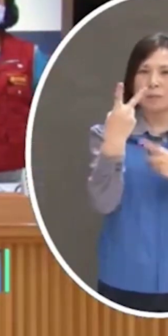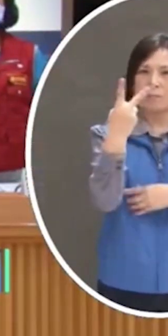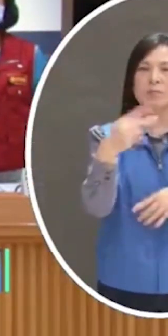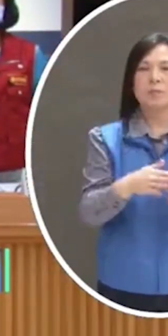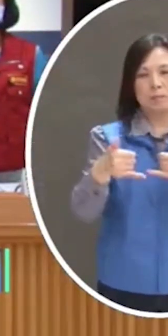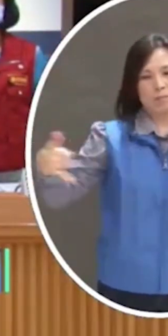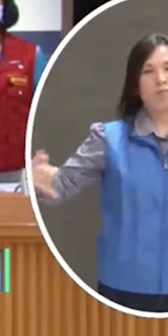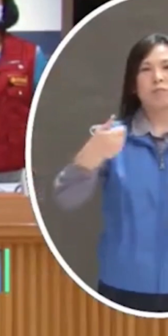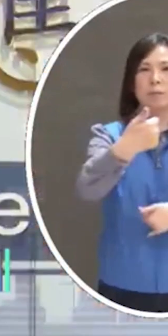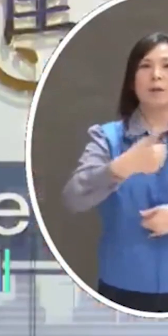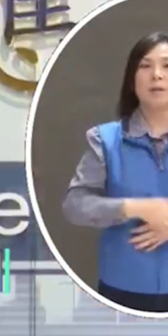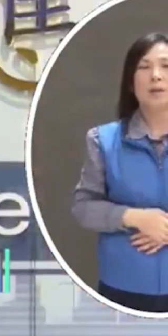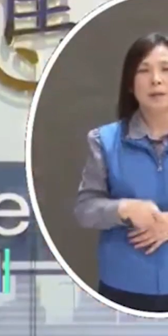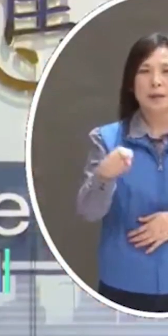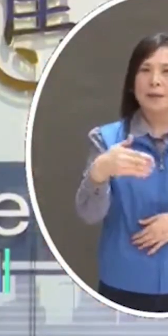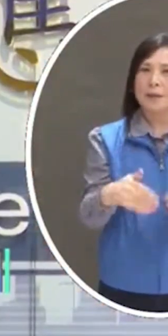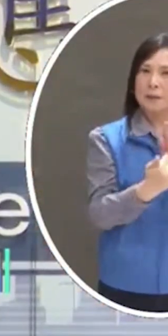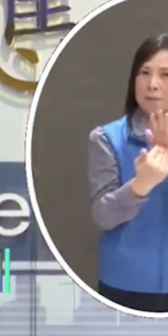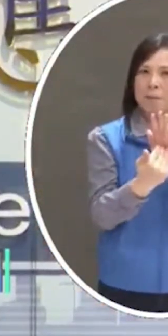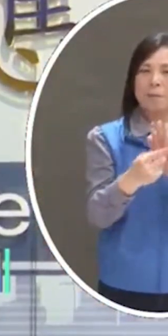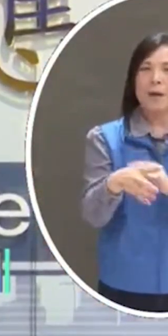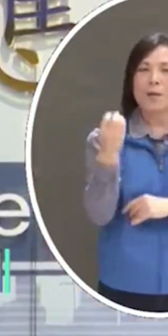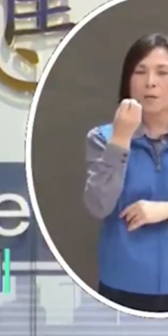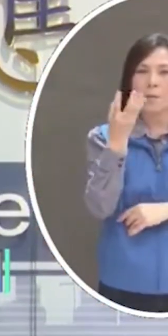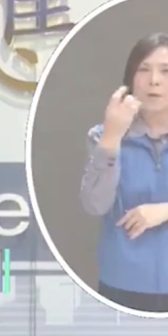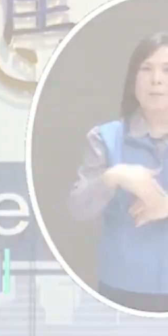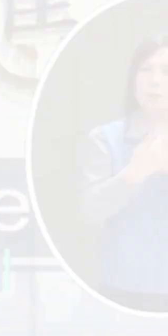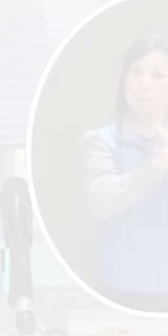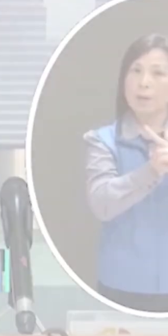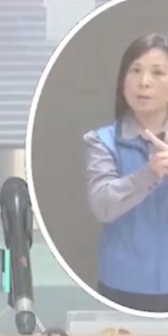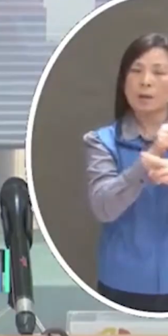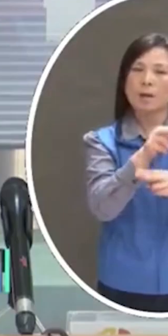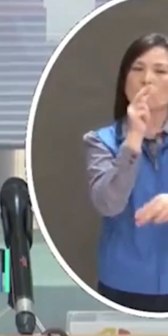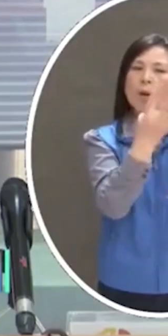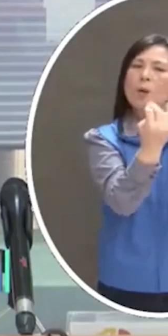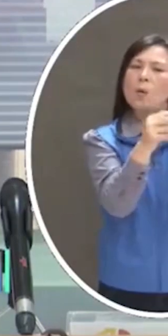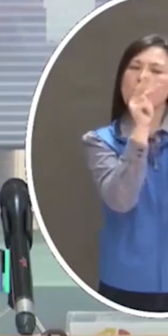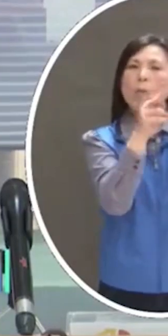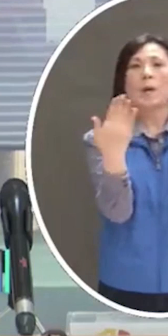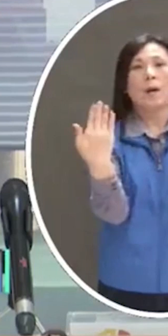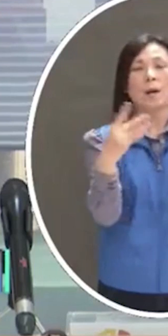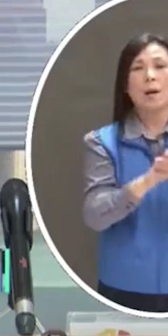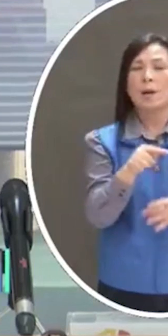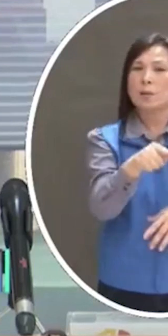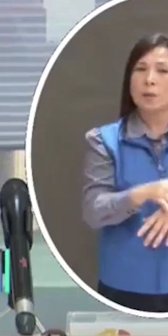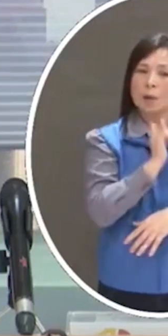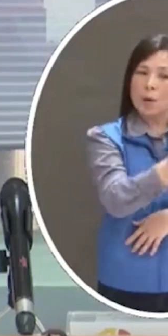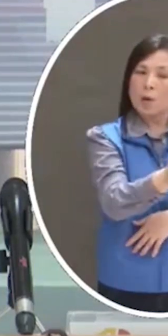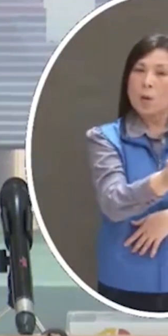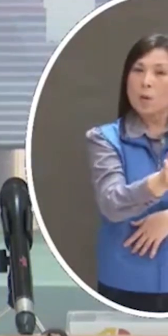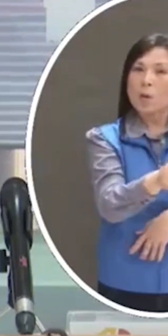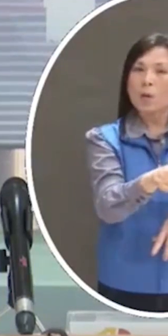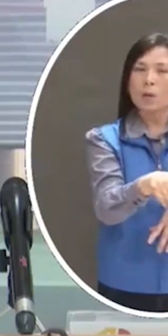绝对可以用防护泡泡保护你跟我。加油！我们的足迹分布底面，各位可以看到，万